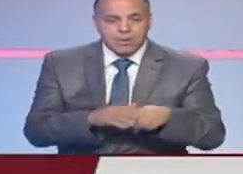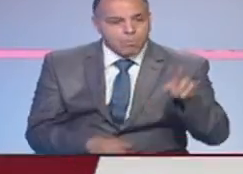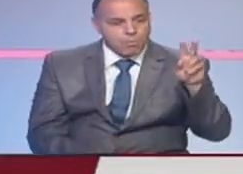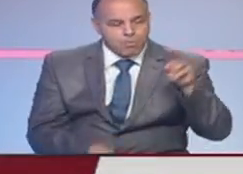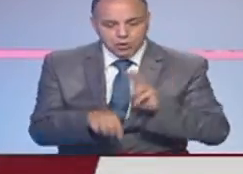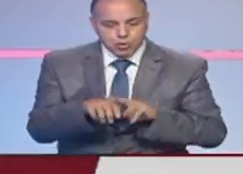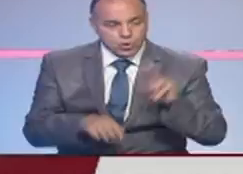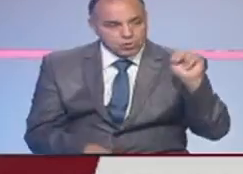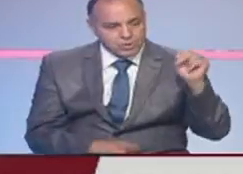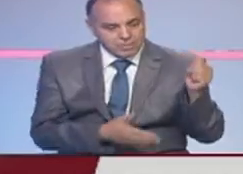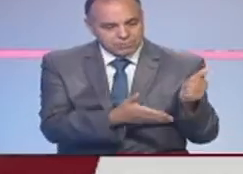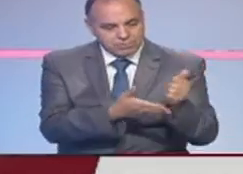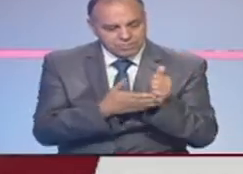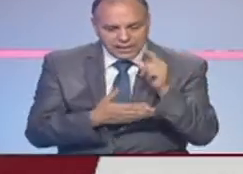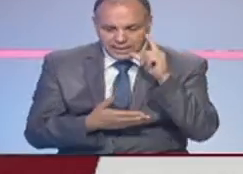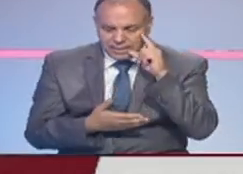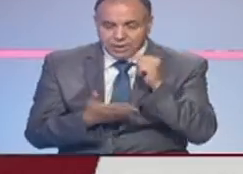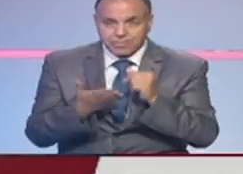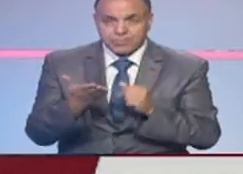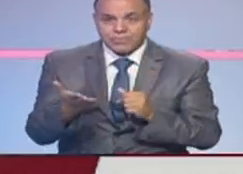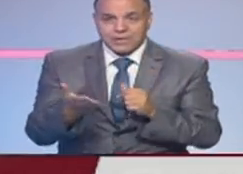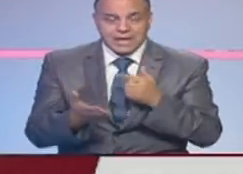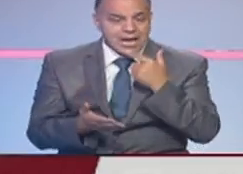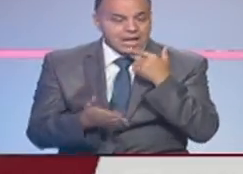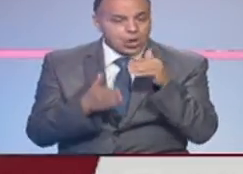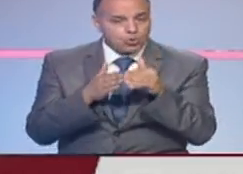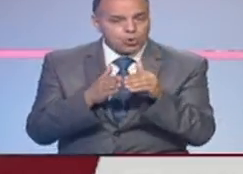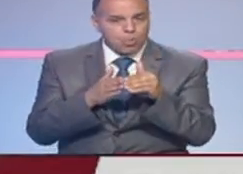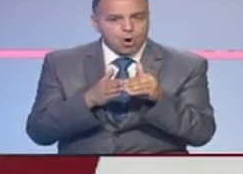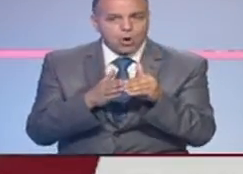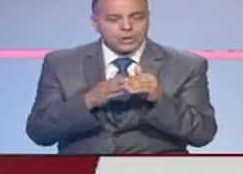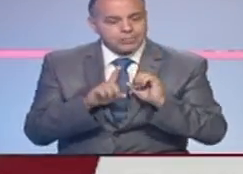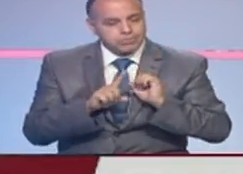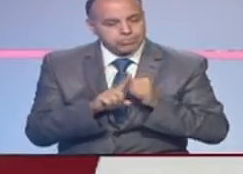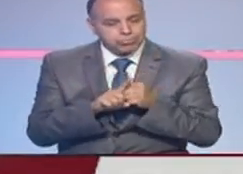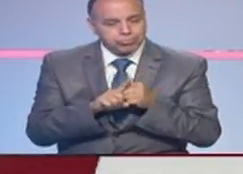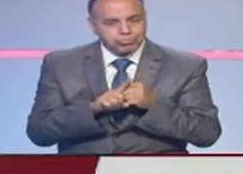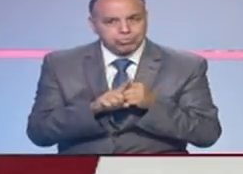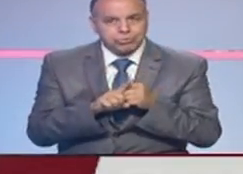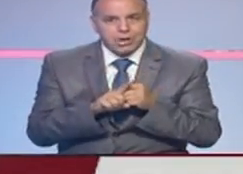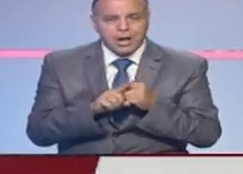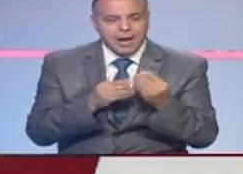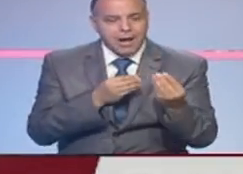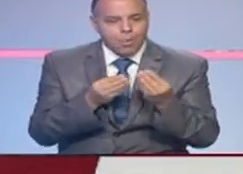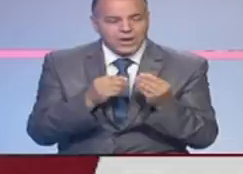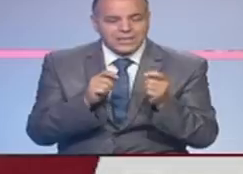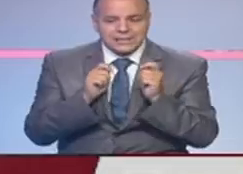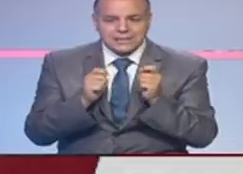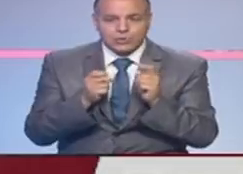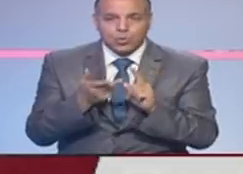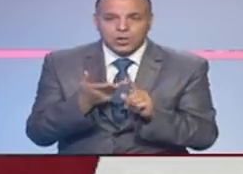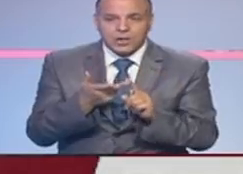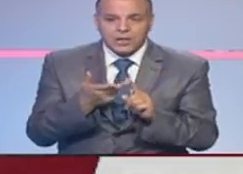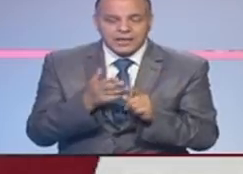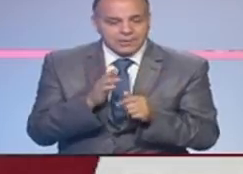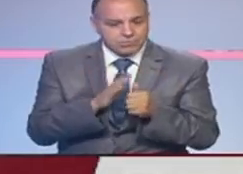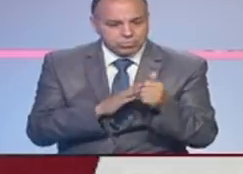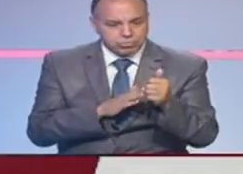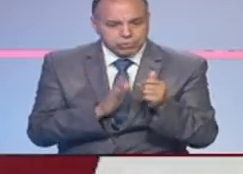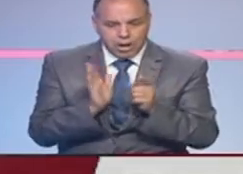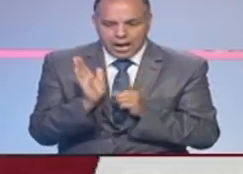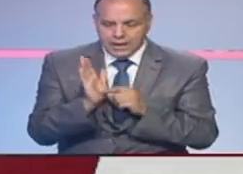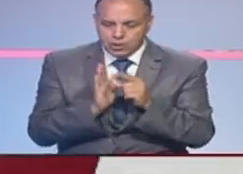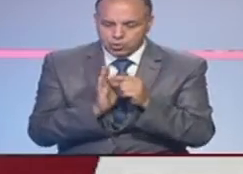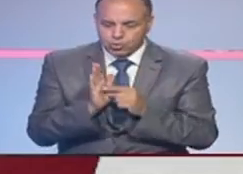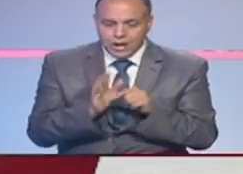المتحده للدعم في ليبيا طالبت بالضغط على ملتقى الحوار السياسي لانجاز القاعده